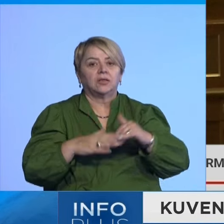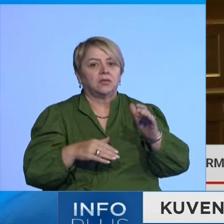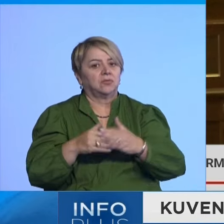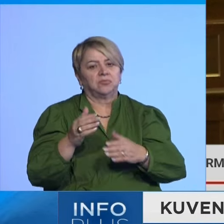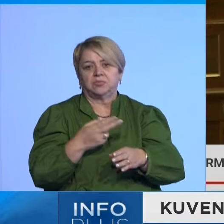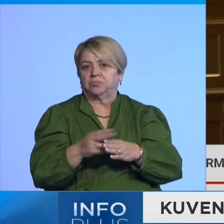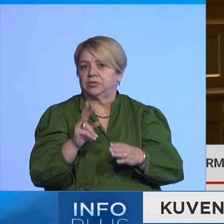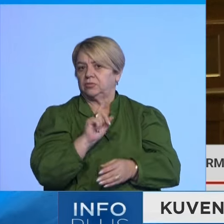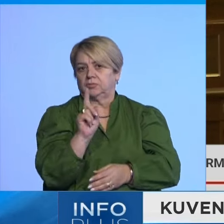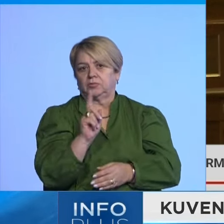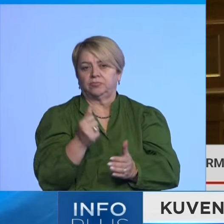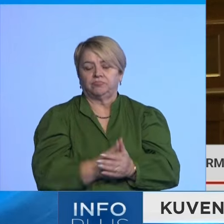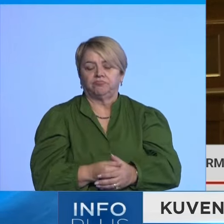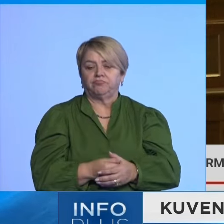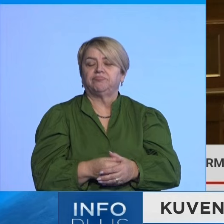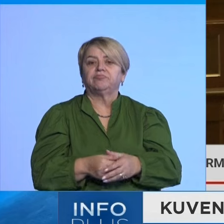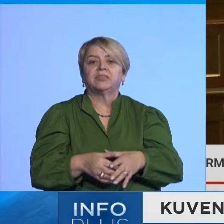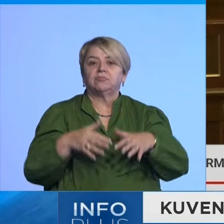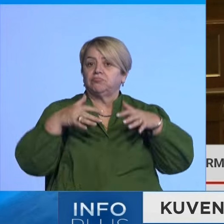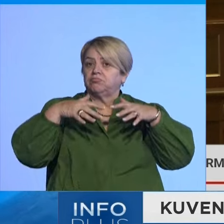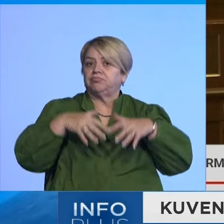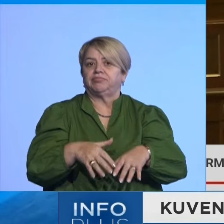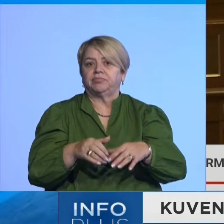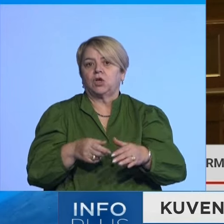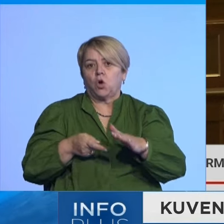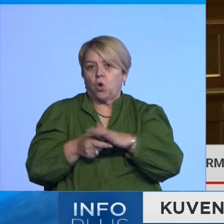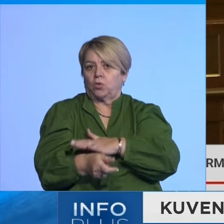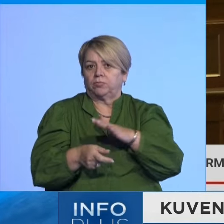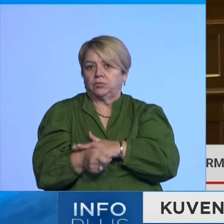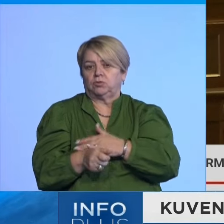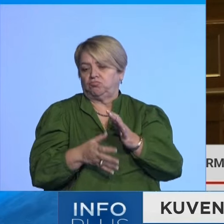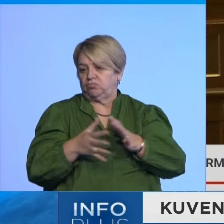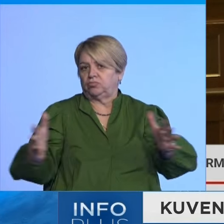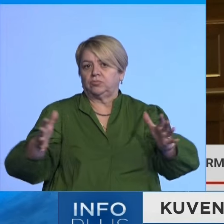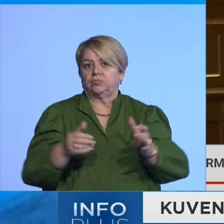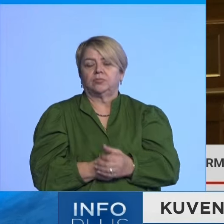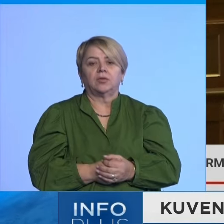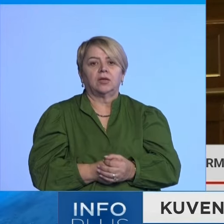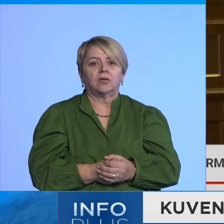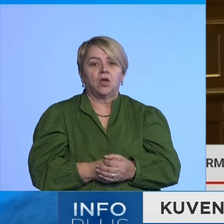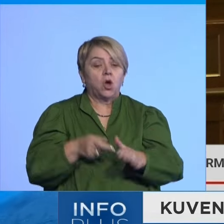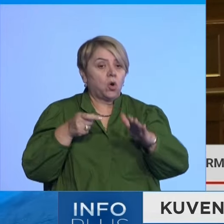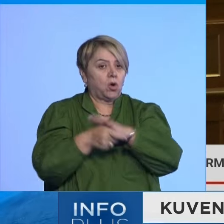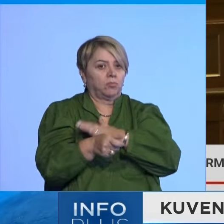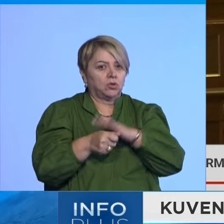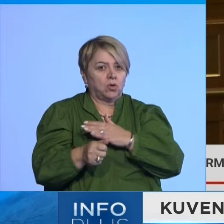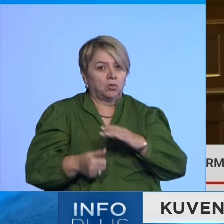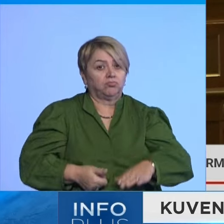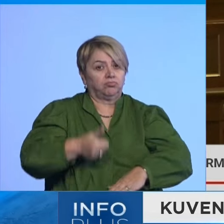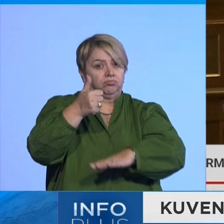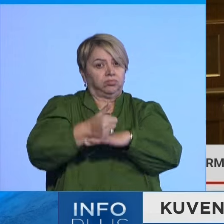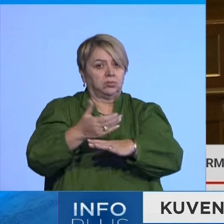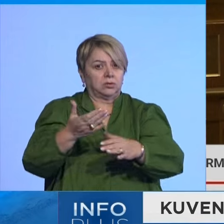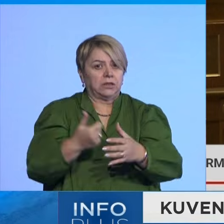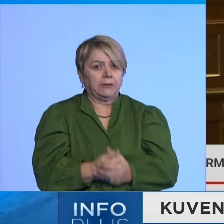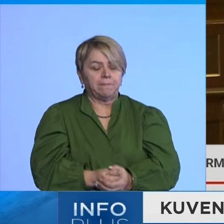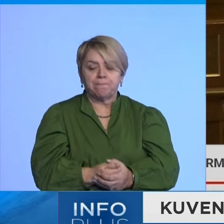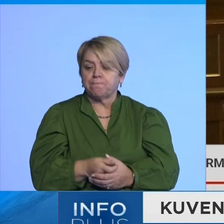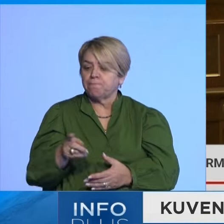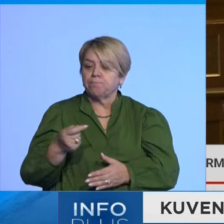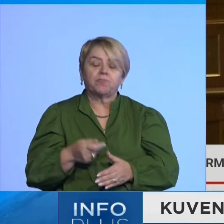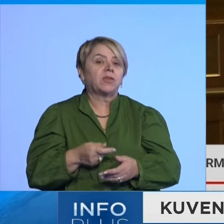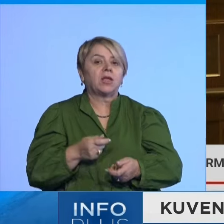i ka. I ka zhytur thell në korupcion, madje në korupcion të shkallës së lartë. Por